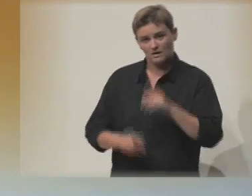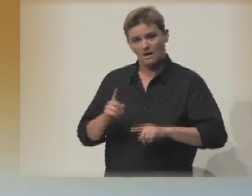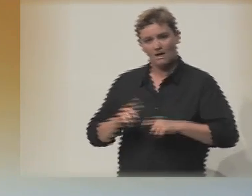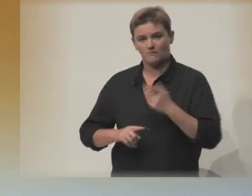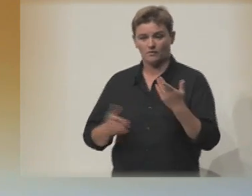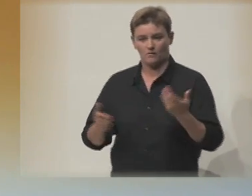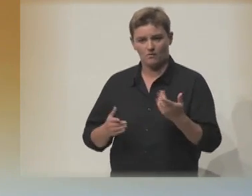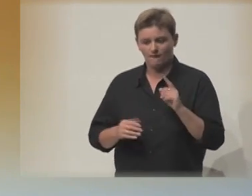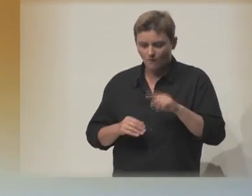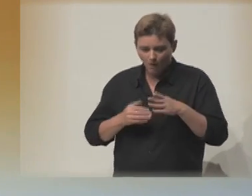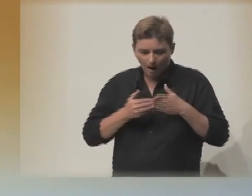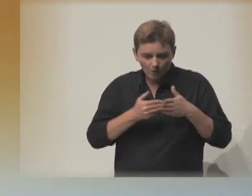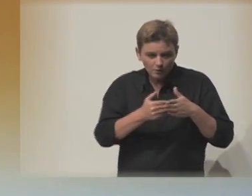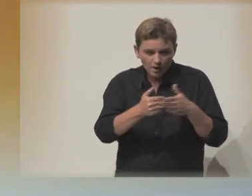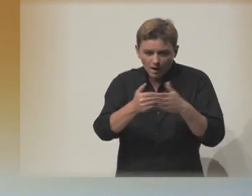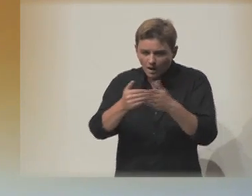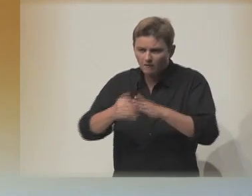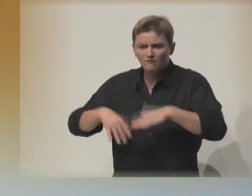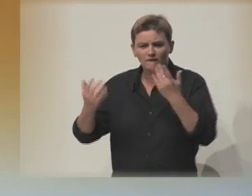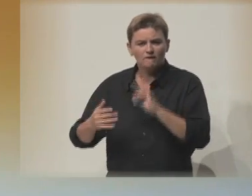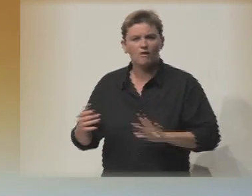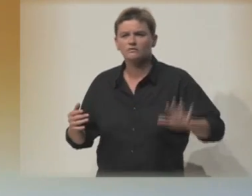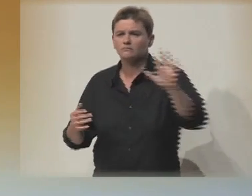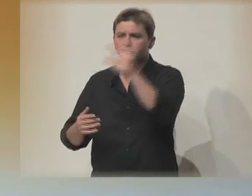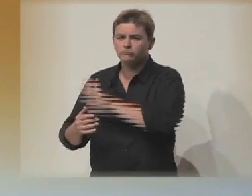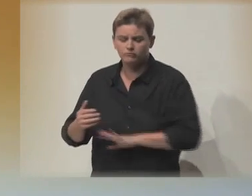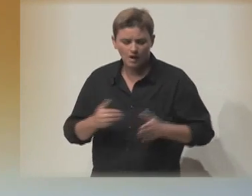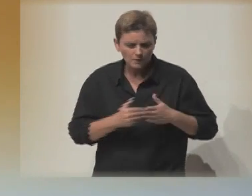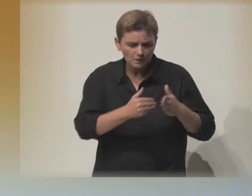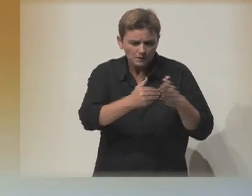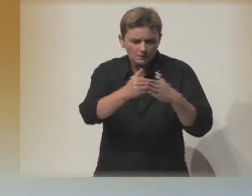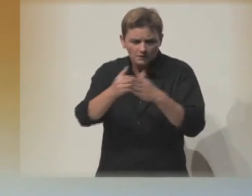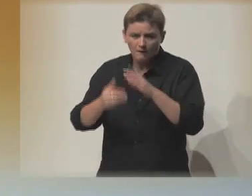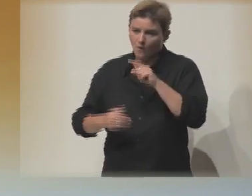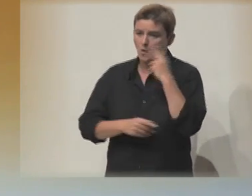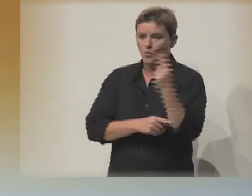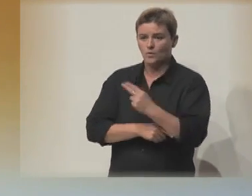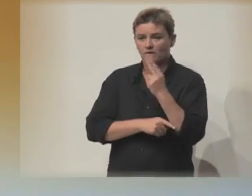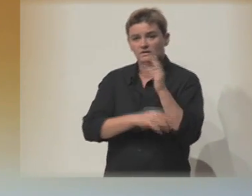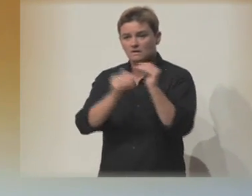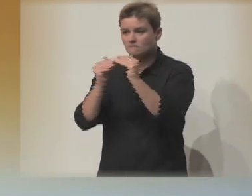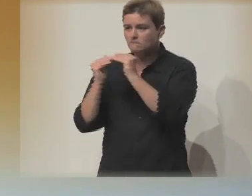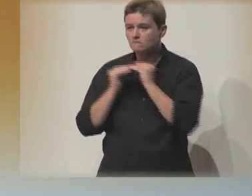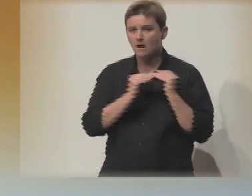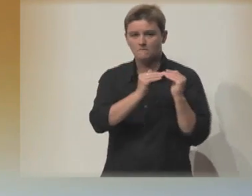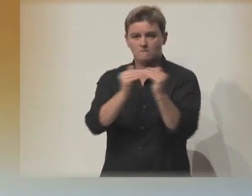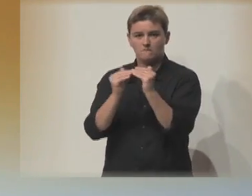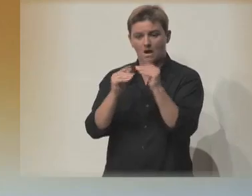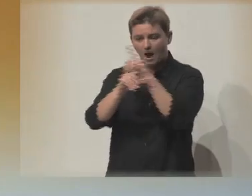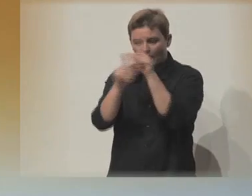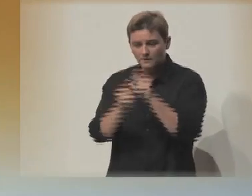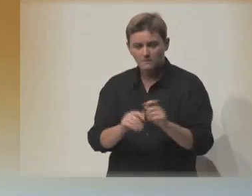d'avoir à proximité de chez soi des universités qui soient des universités également respectées,